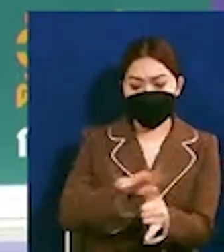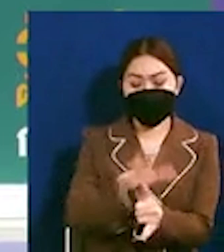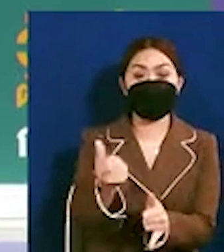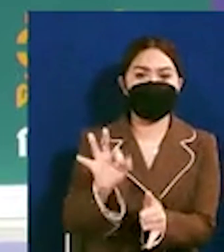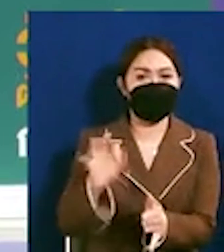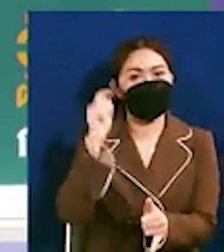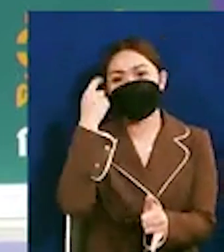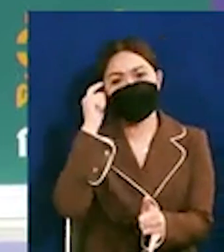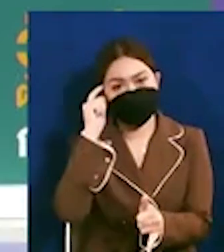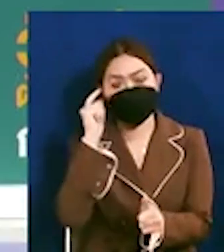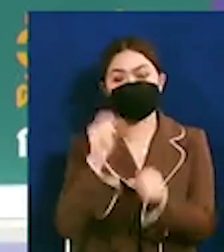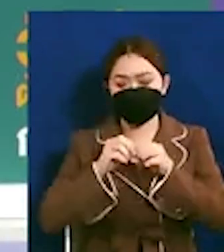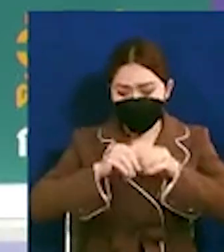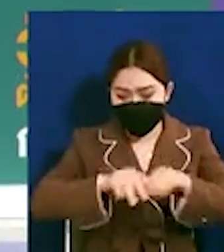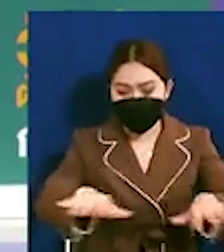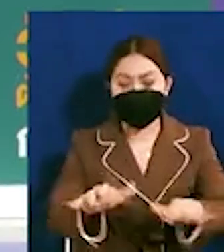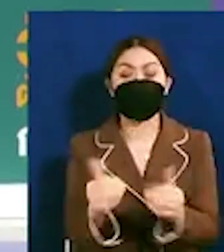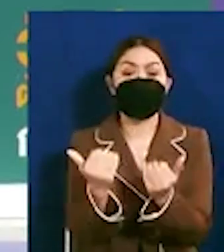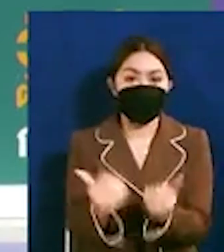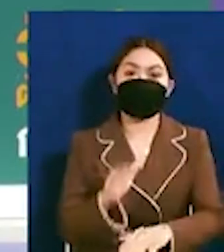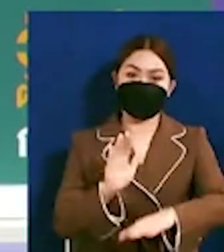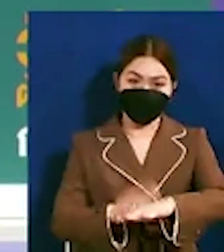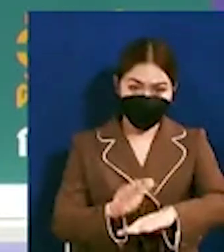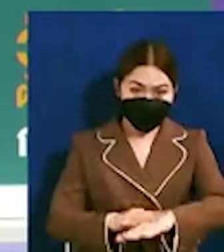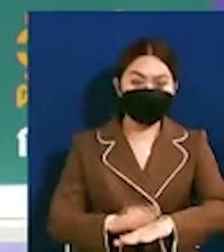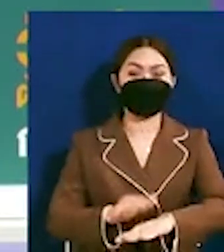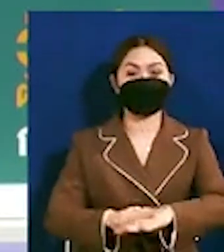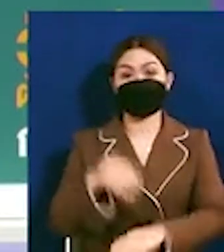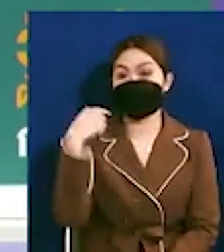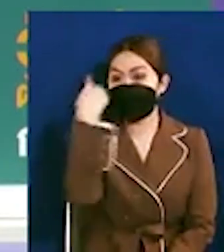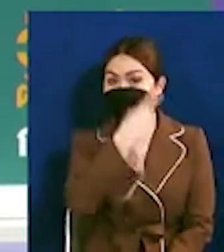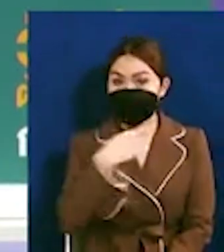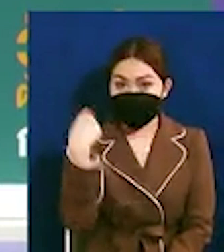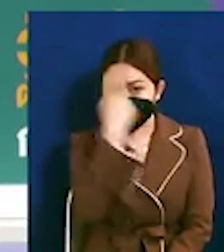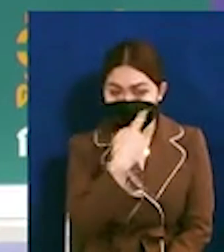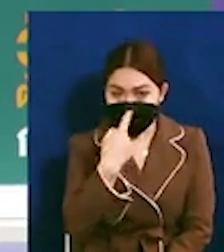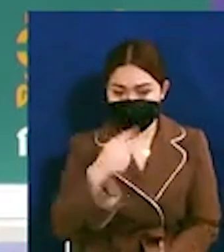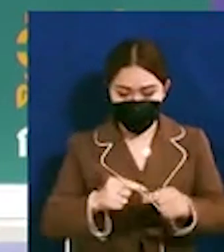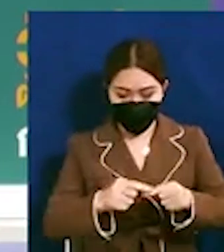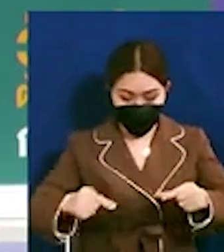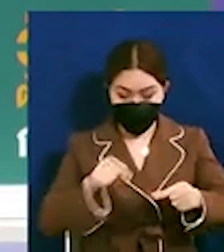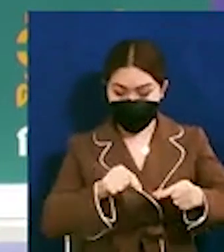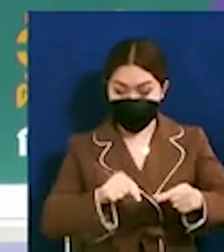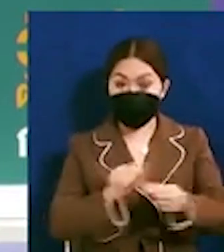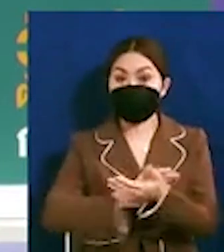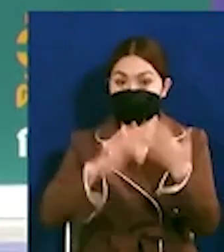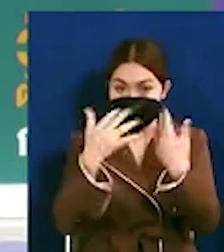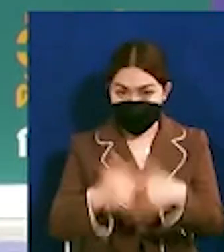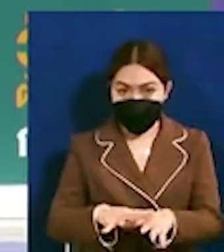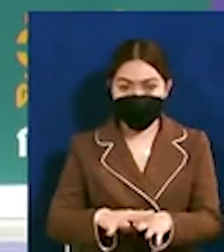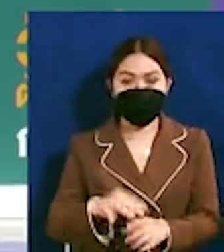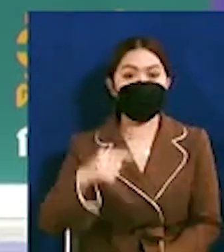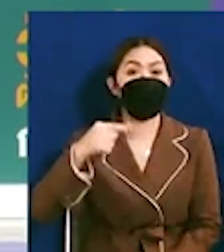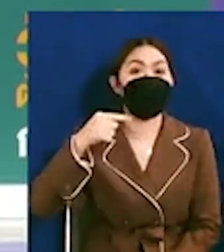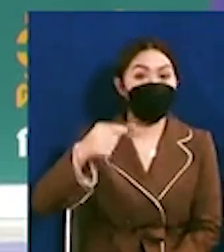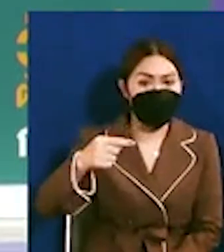ติดเชื้อ Callitอยู่ในตัวนะครับแต่อย่างไรก็ดีก็ยังย้ำนะครับว่าท่านที่ตรวจคืออะดิเช่น Testkitแล้วเล็กกระติบ